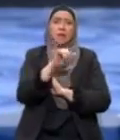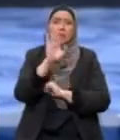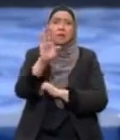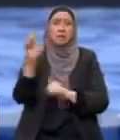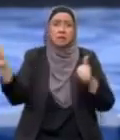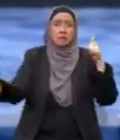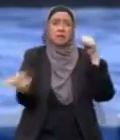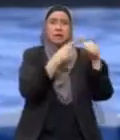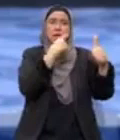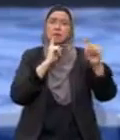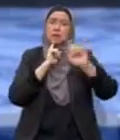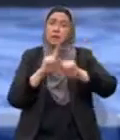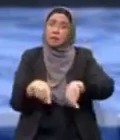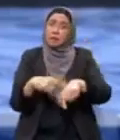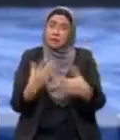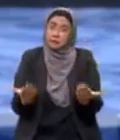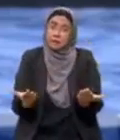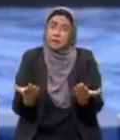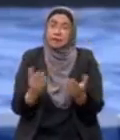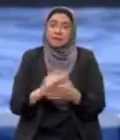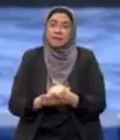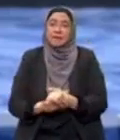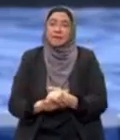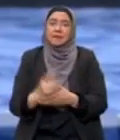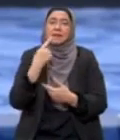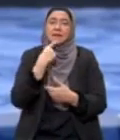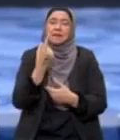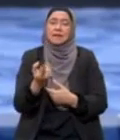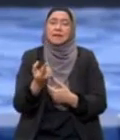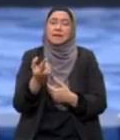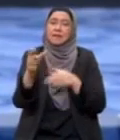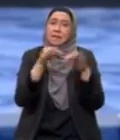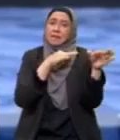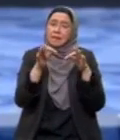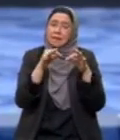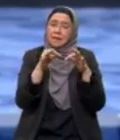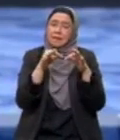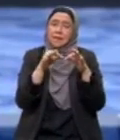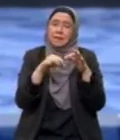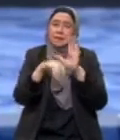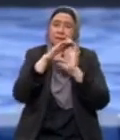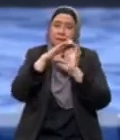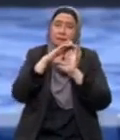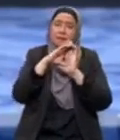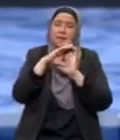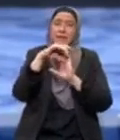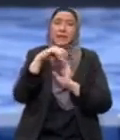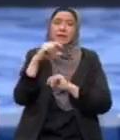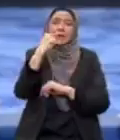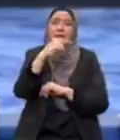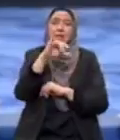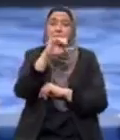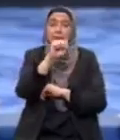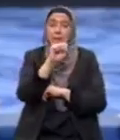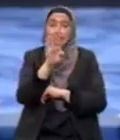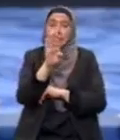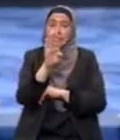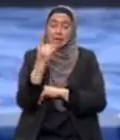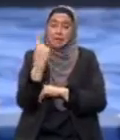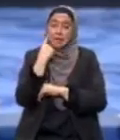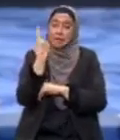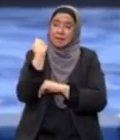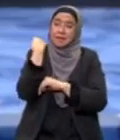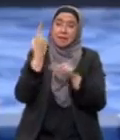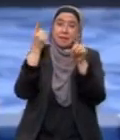keduanya Saya nak bagi analy sebagai kes gisb yang diterangkan oleh tiga Menteri Dalam penerangan menteri kita dapat mengkaji bahawa